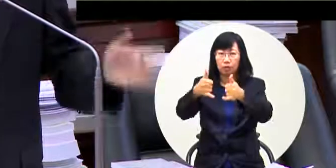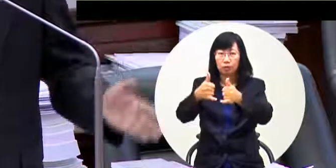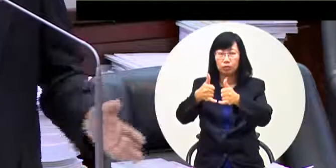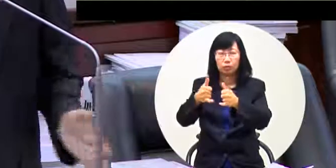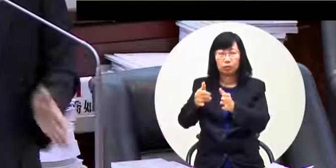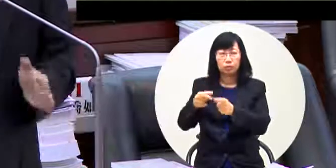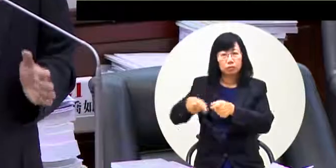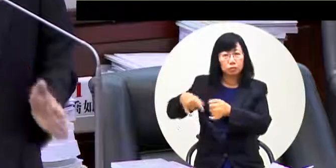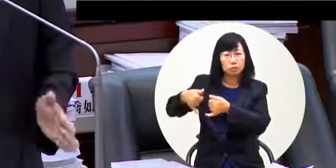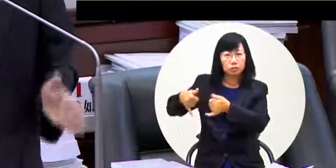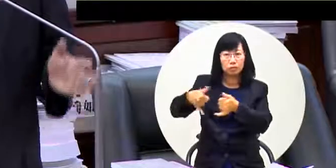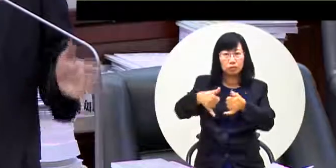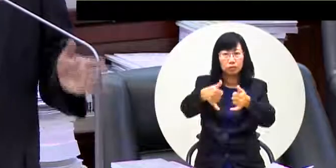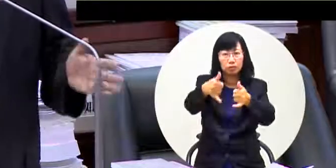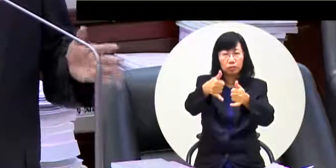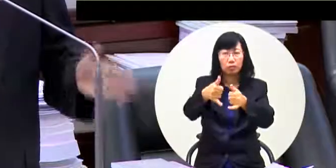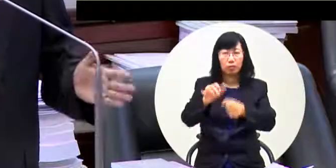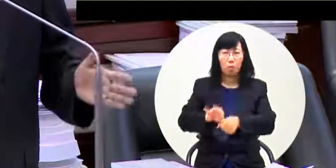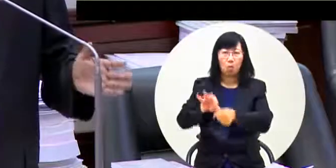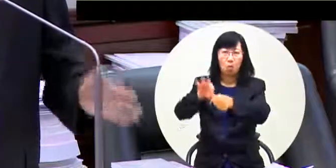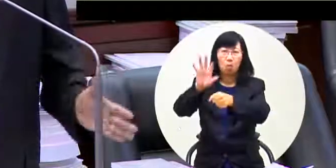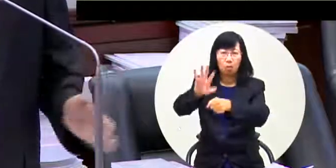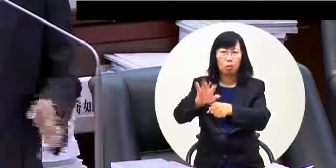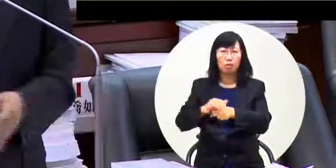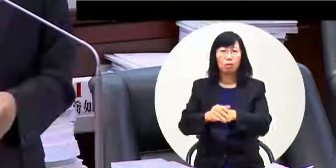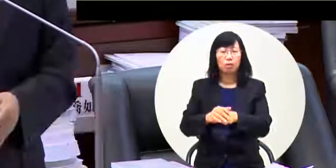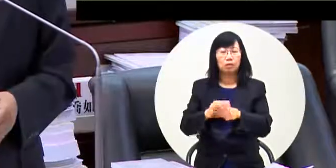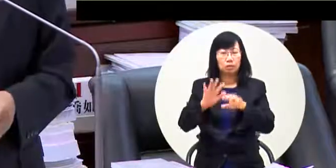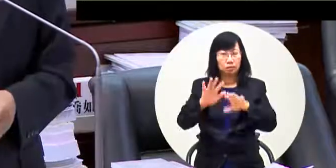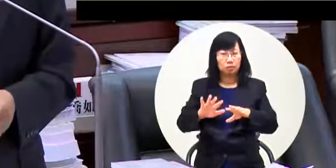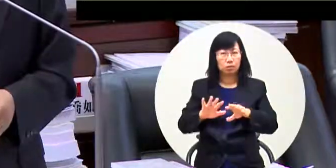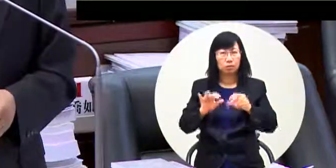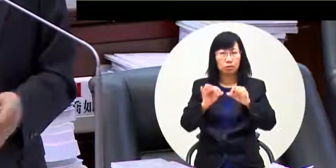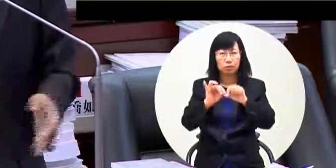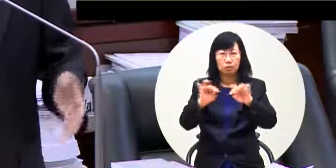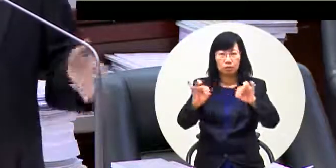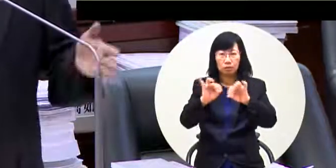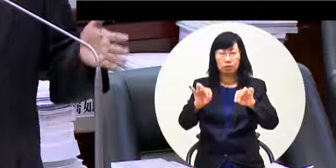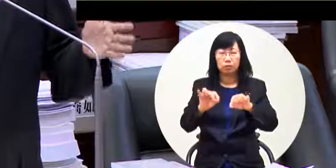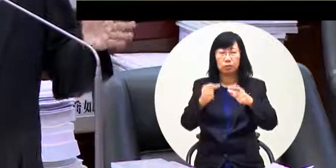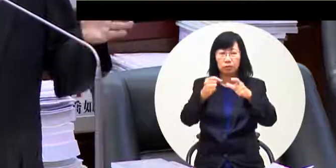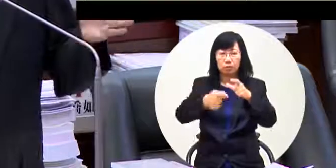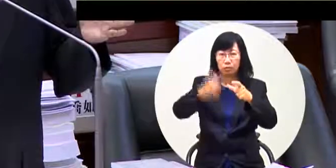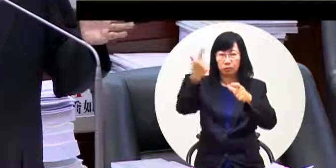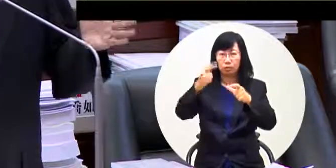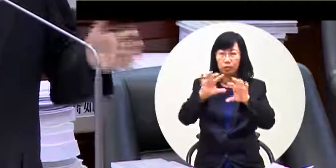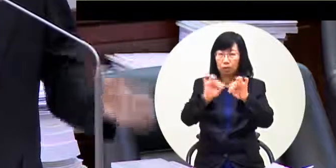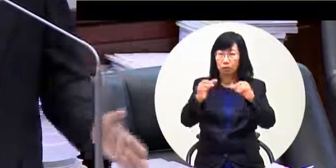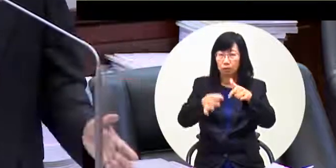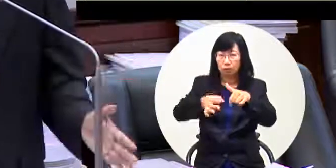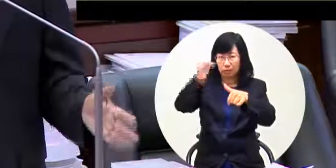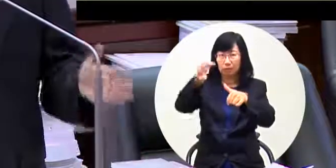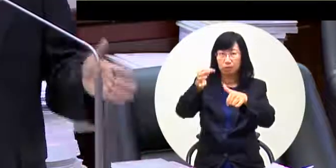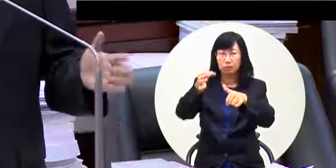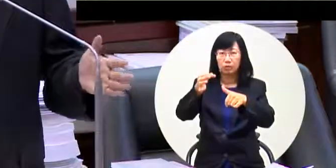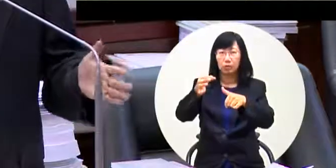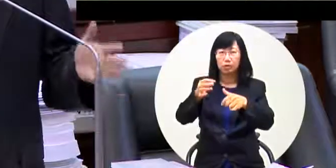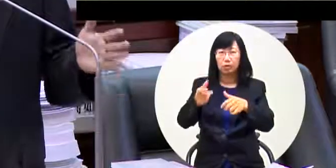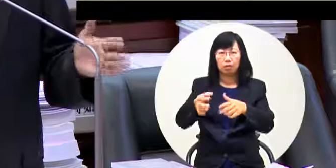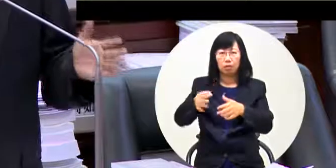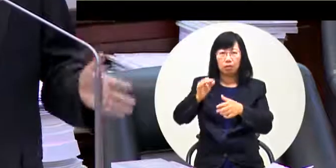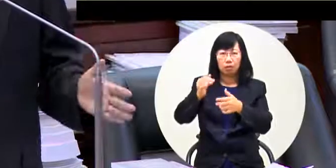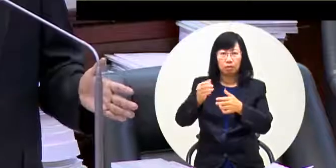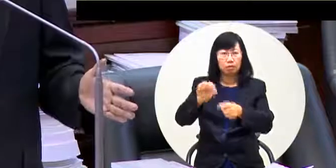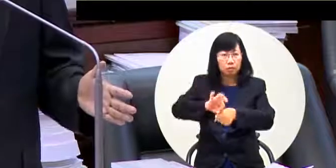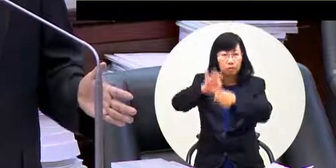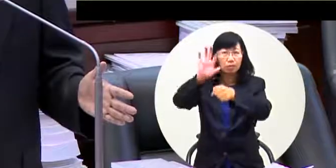我们这样公告地价提高之后，他们的租金也相对的提高。所以我们在我刚第一个建议是，我们怎么样